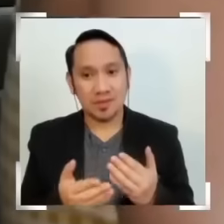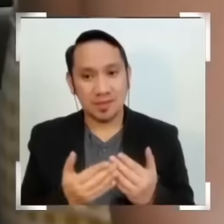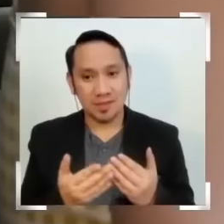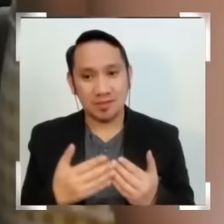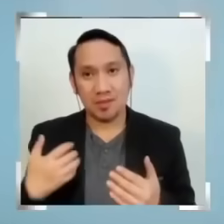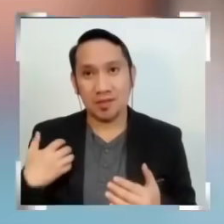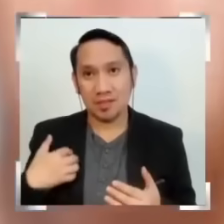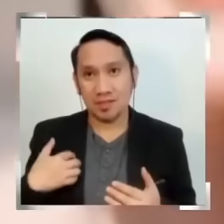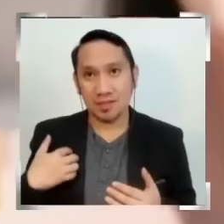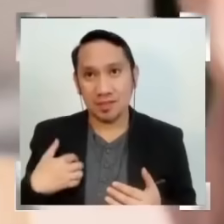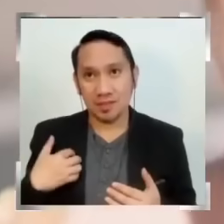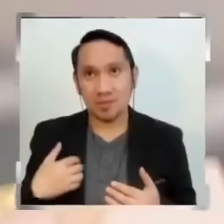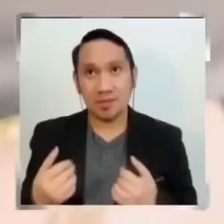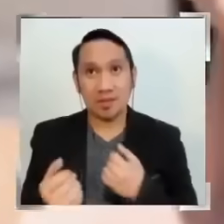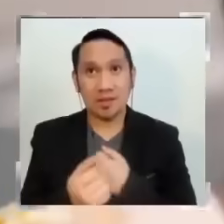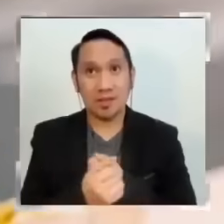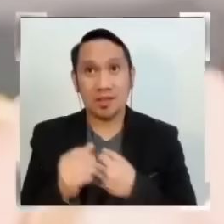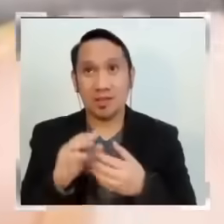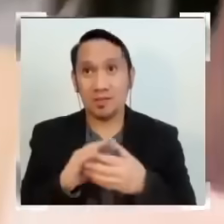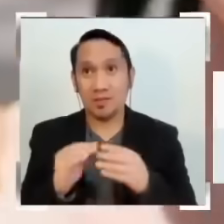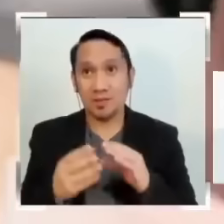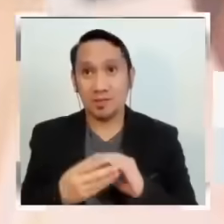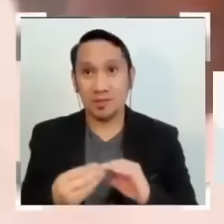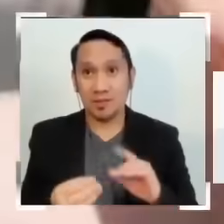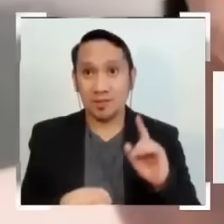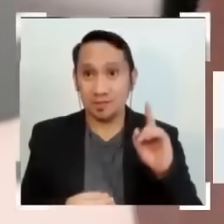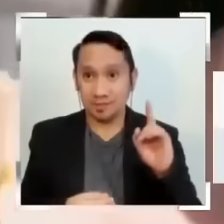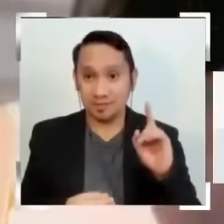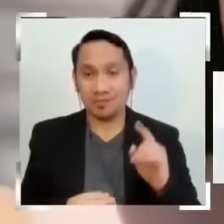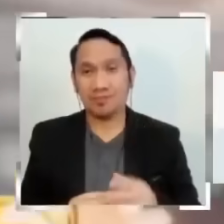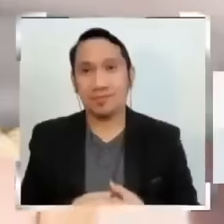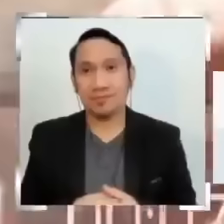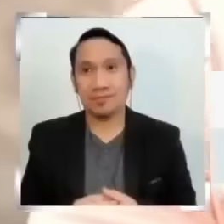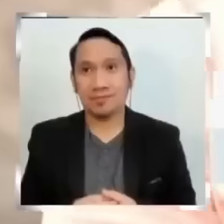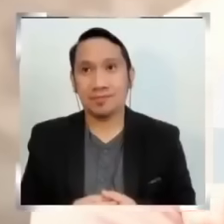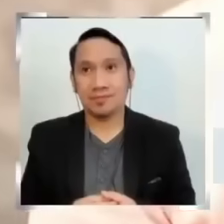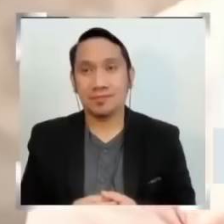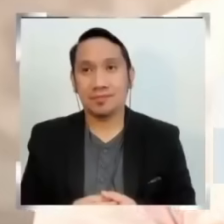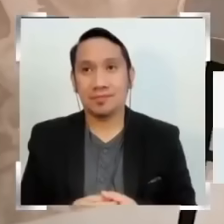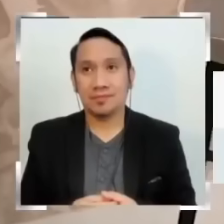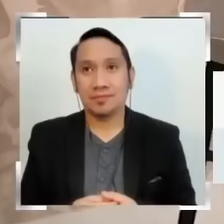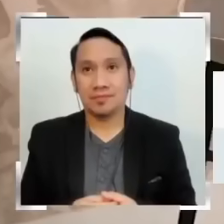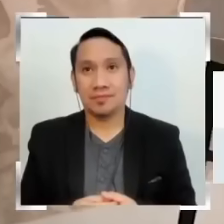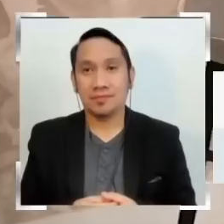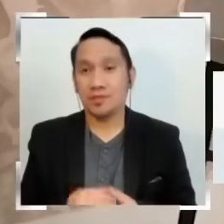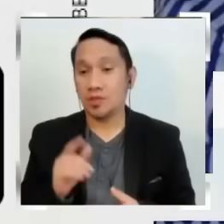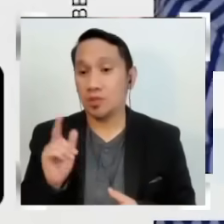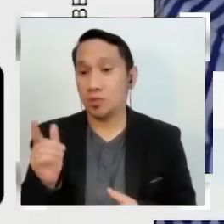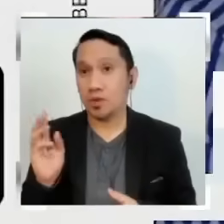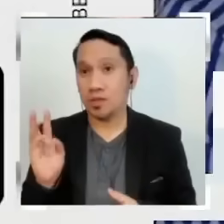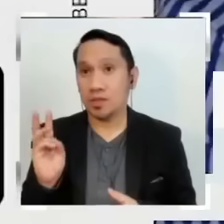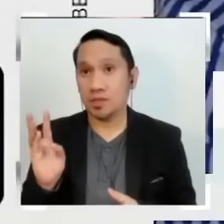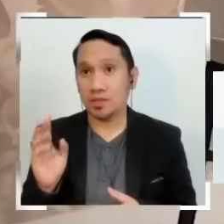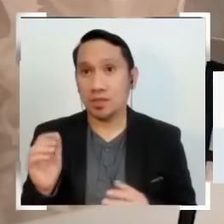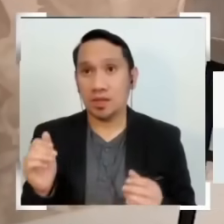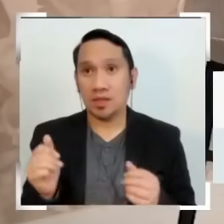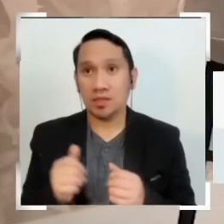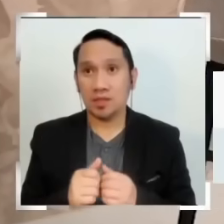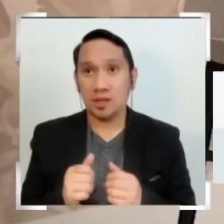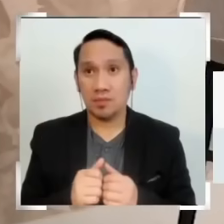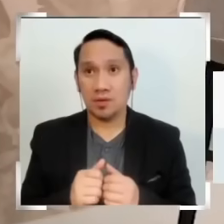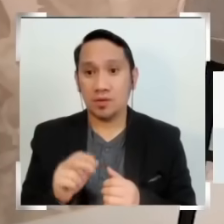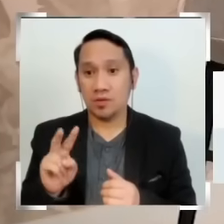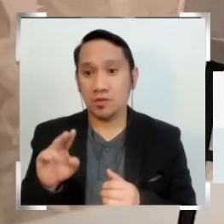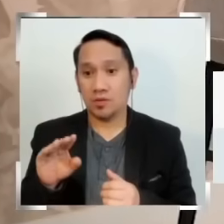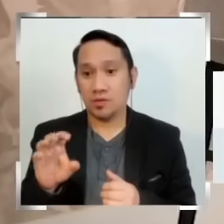ang love story ni Nakapuso star Bea Alonso at actor-model Dominic Roque. 2016, kasama ko si Vice. Kasi sinabi